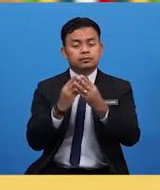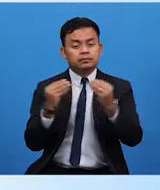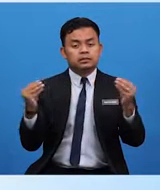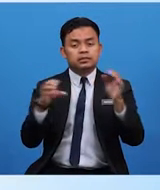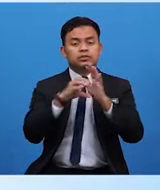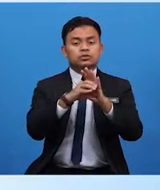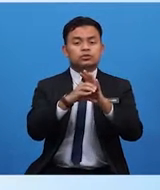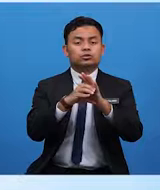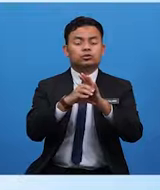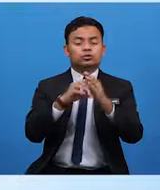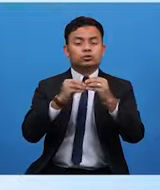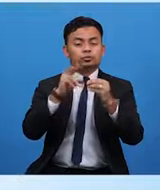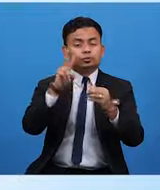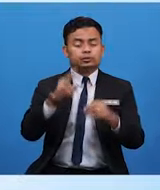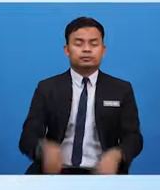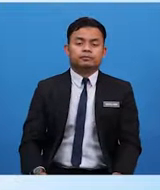berikut tukarkan